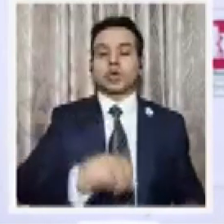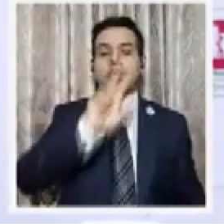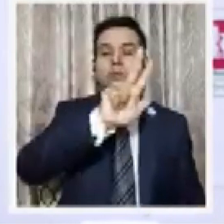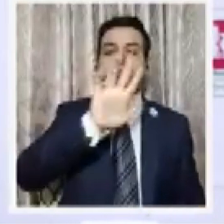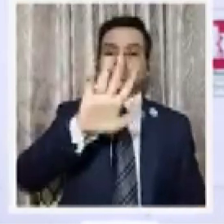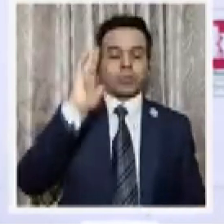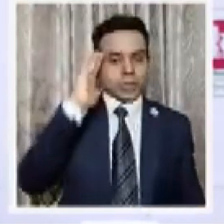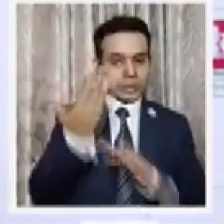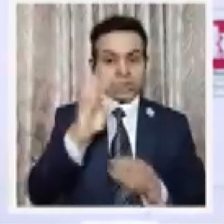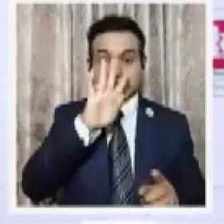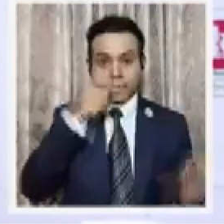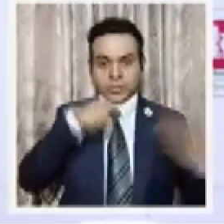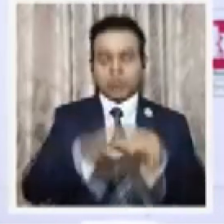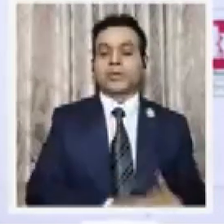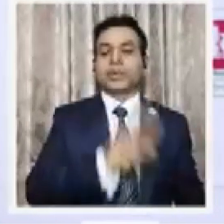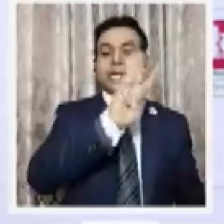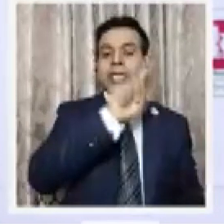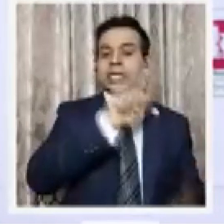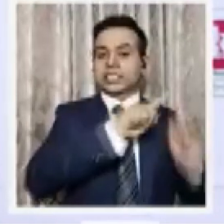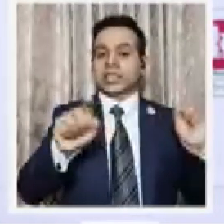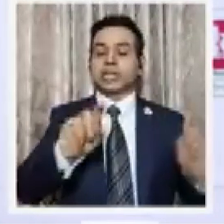11 থেকে 20 বছর 30 জন, 0.99%,